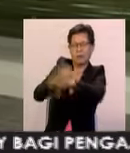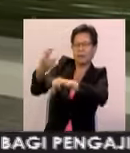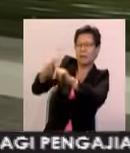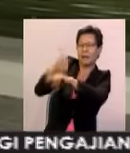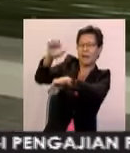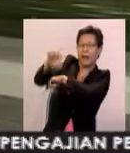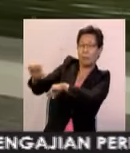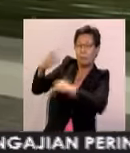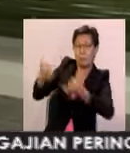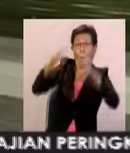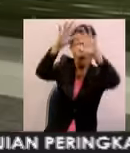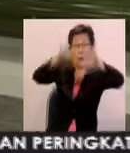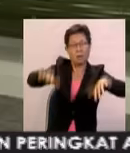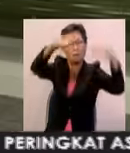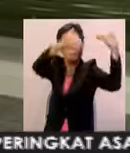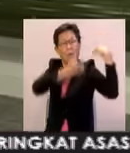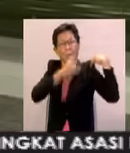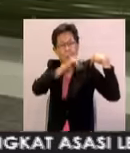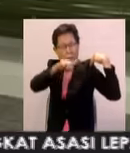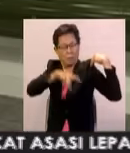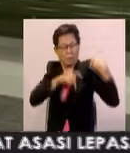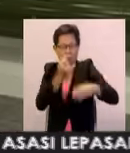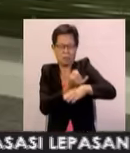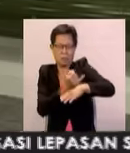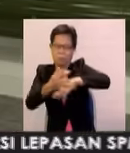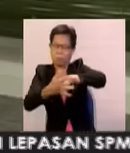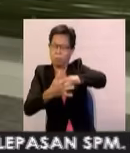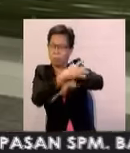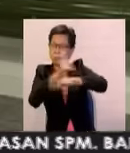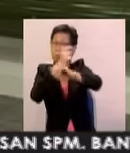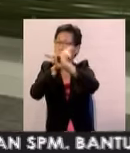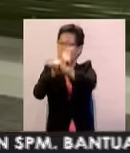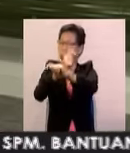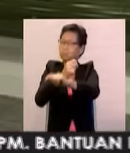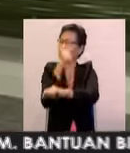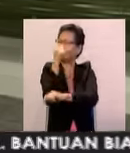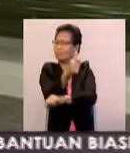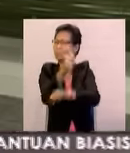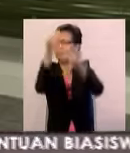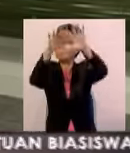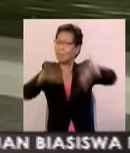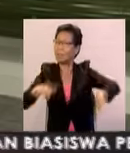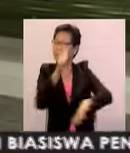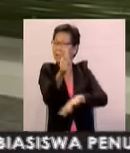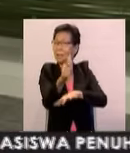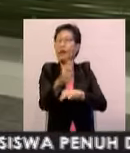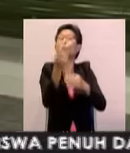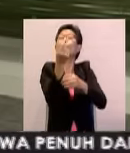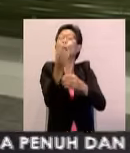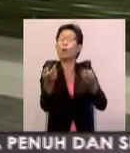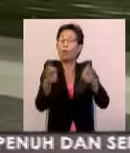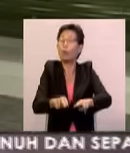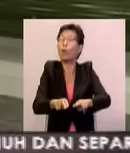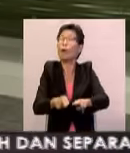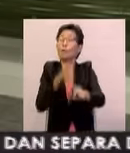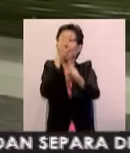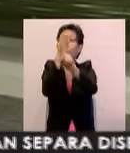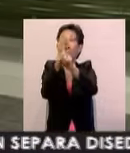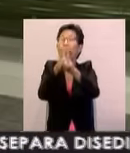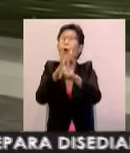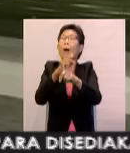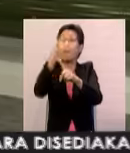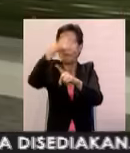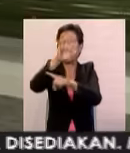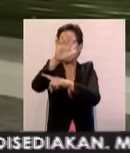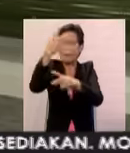ASEAN memainkan peranan untuk memiliki industri teknologi dan pertahanannya sendiri. Nilai kontrak mencapai sasaran bagi lima kali